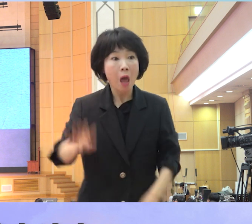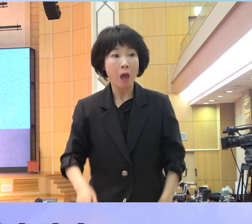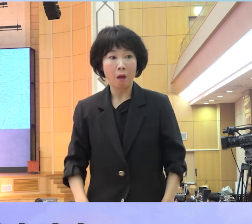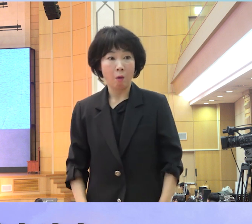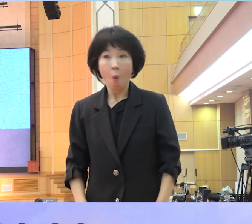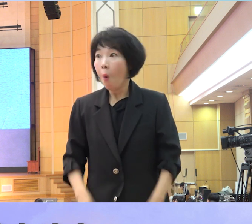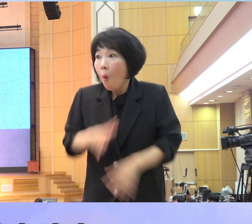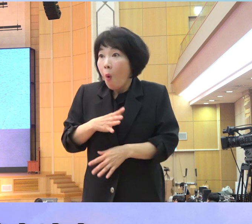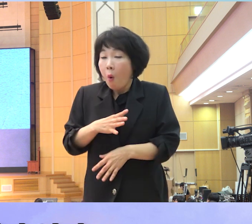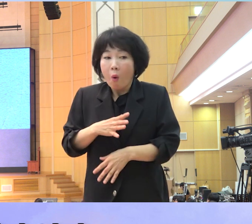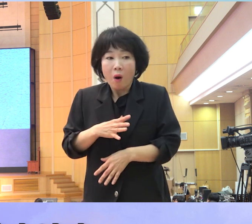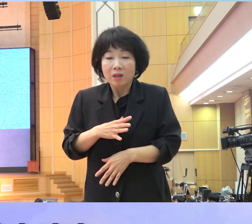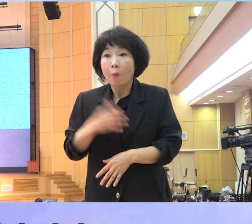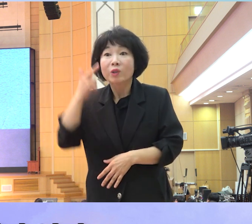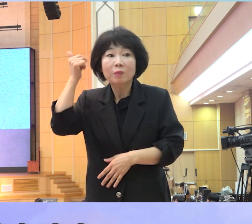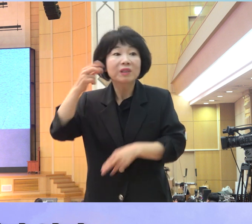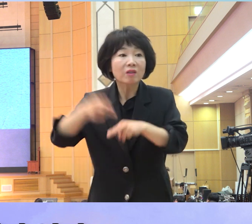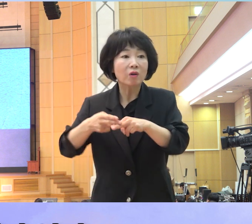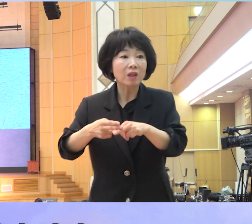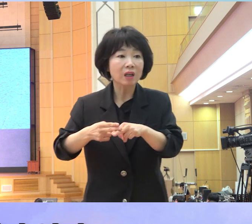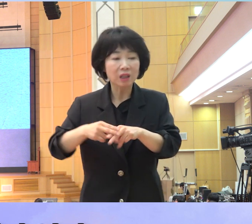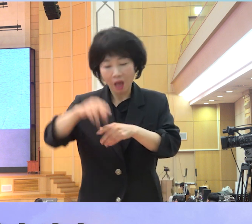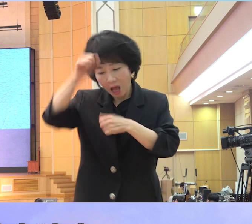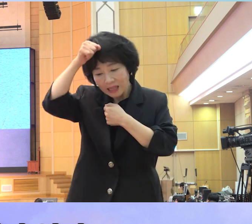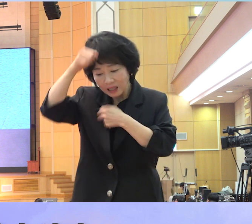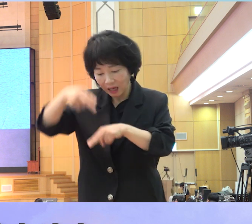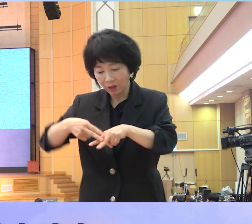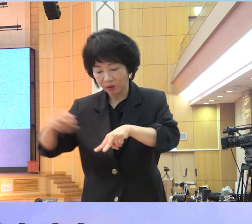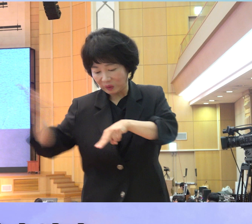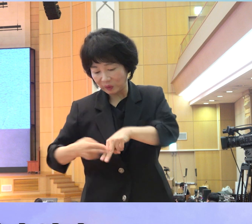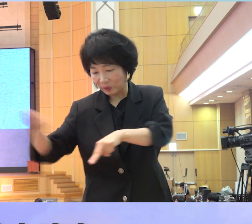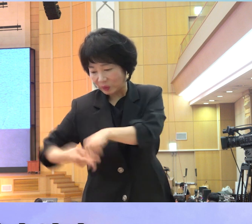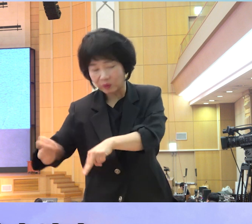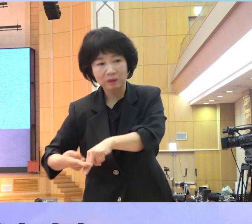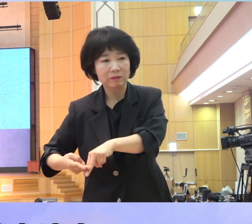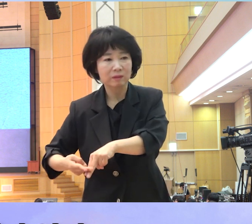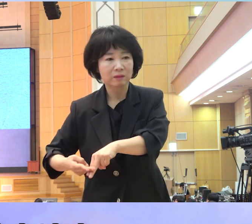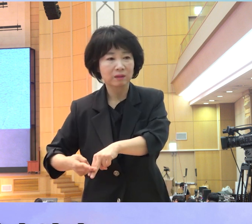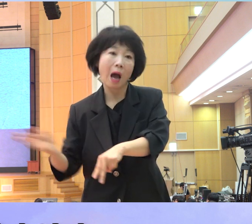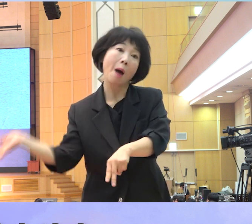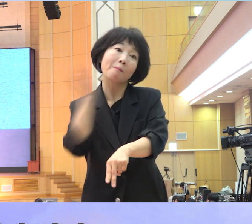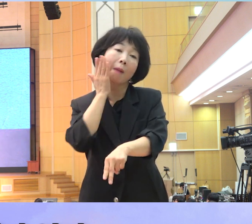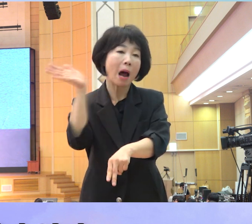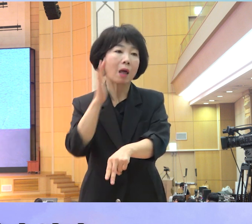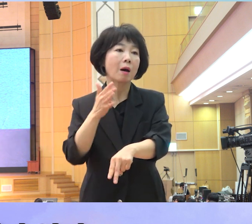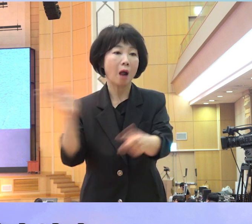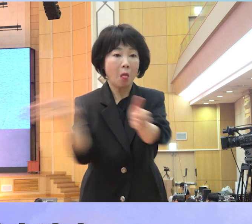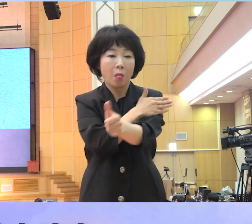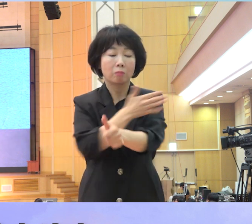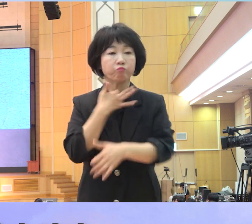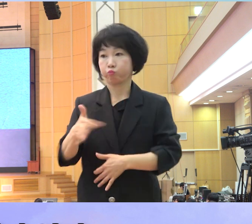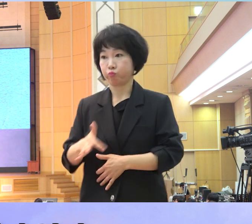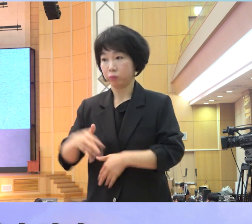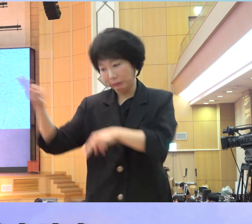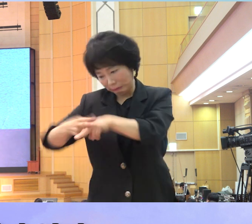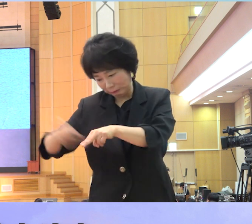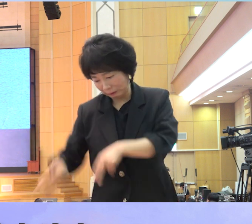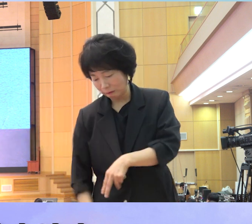저는 항상 종아리를 맞았거든요. 어렸을 때부터 뭐 잘못을 하면. 그것도 그냥 초등학생 때까지밖에 안